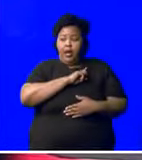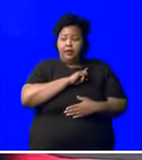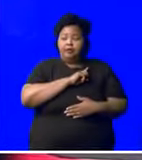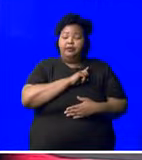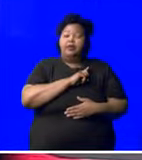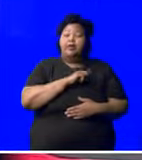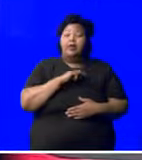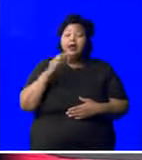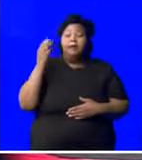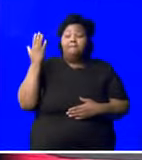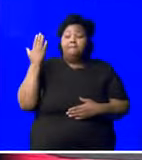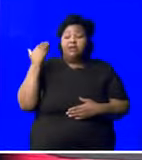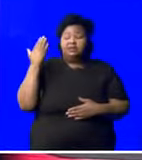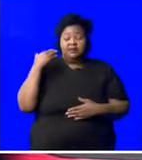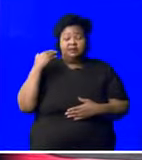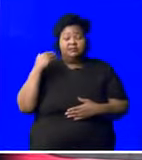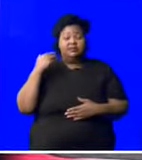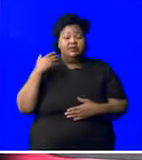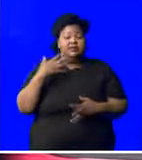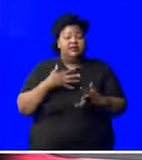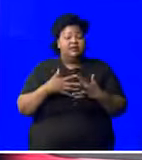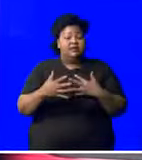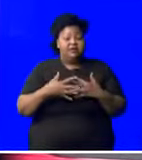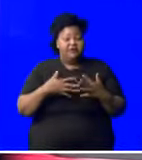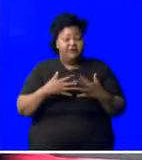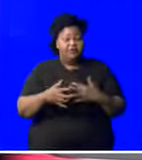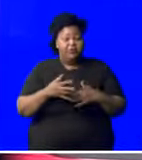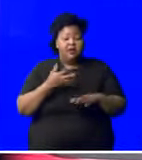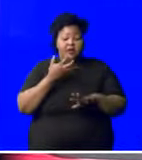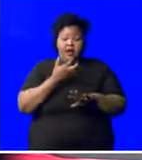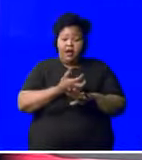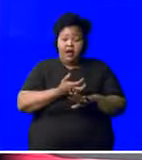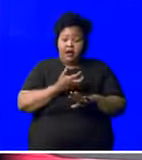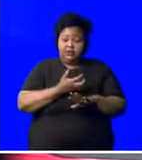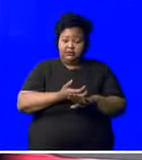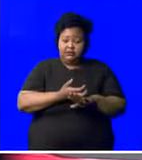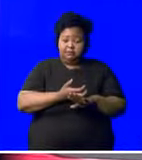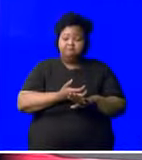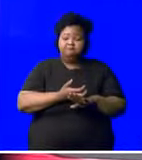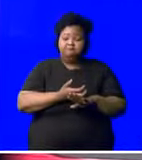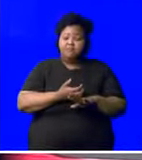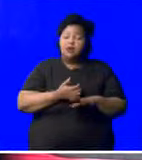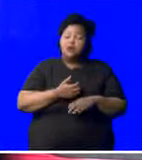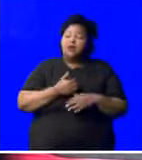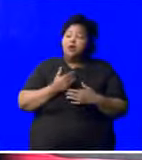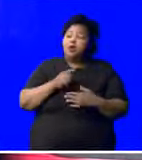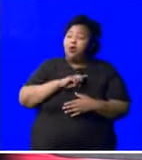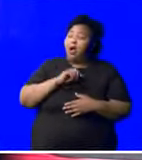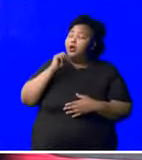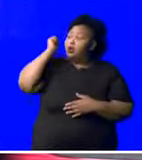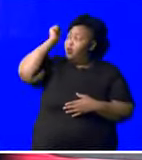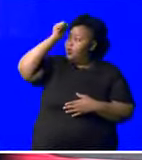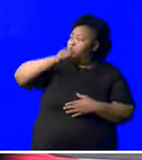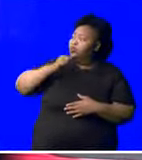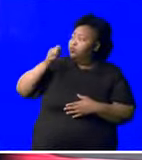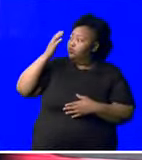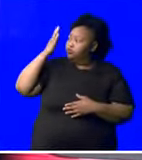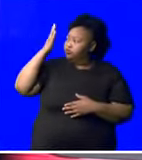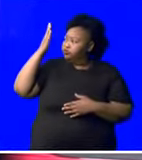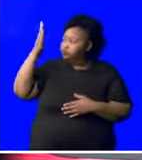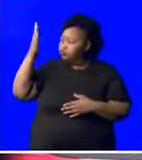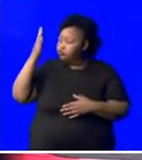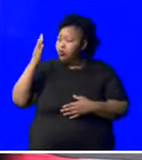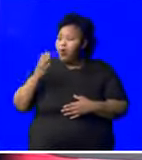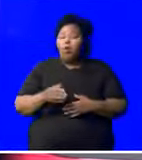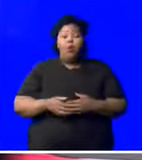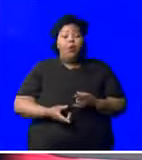yelihlanga ngekusitwa nguNkulunkulu nemadlodi yema yehlula bo sadakhe yehlula bo troika luye bathi